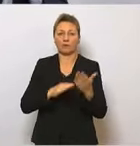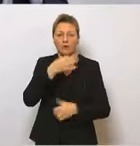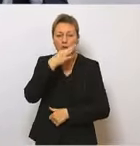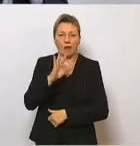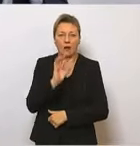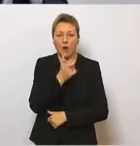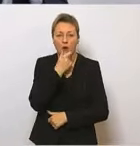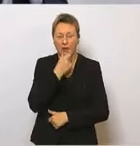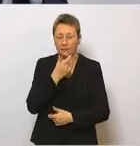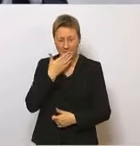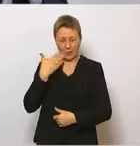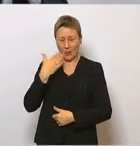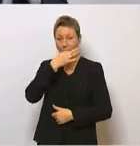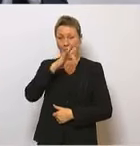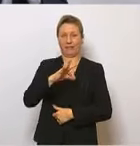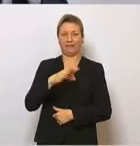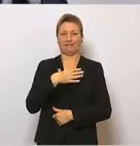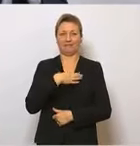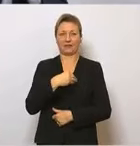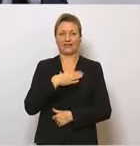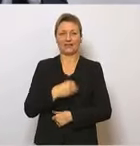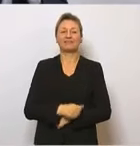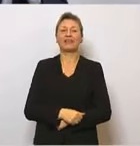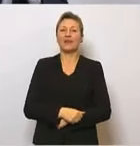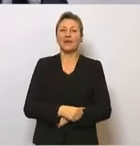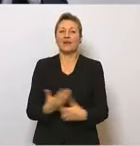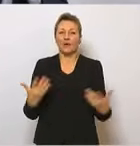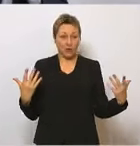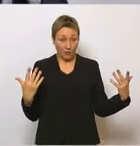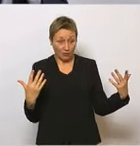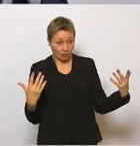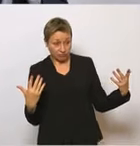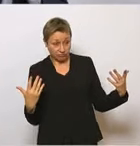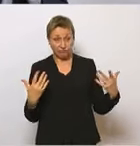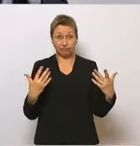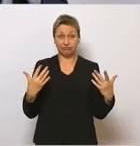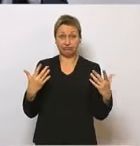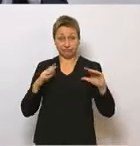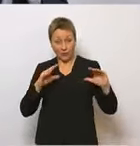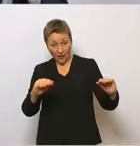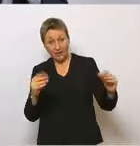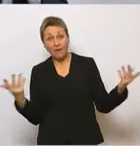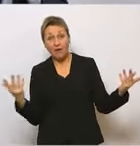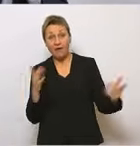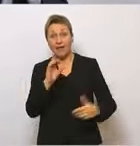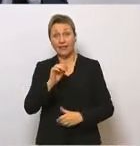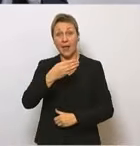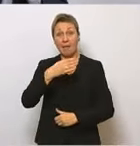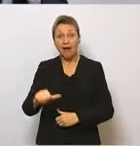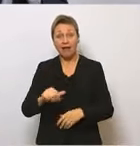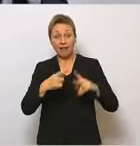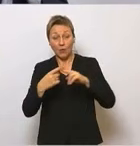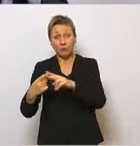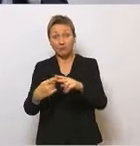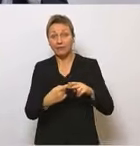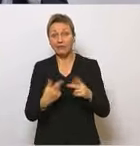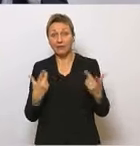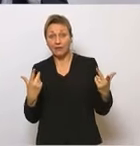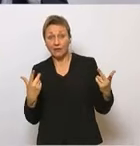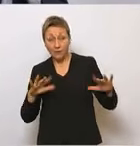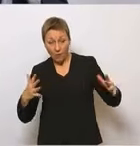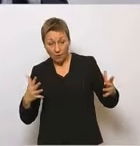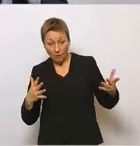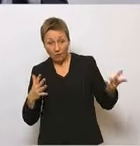Et comment est-ce que nous allons nous servir des instruments que nous donne le DMA pour non